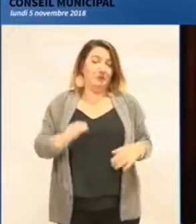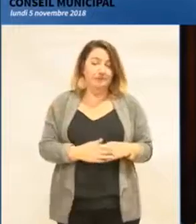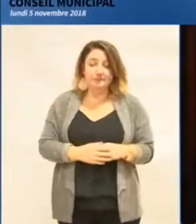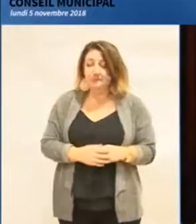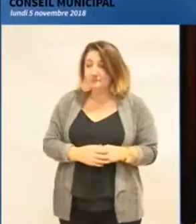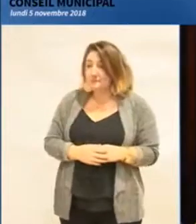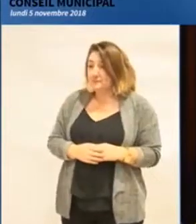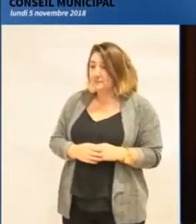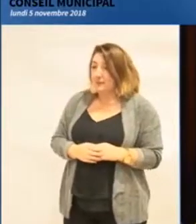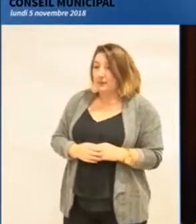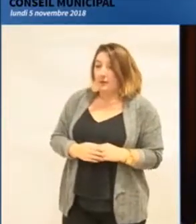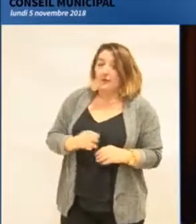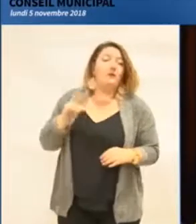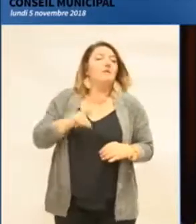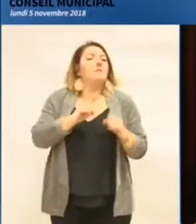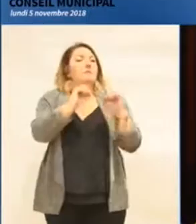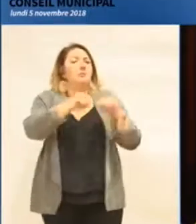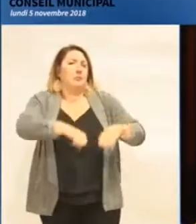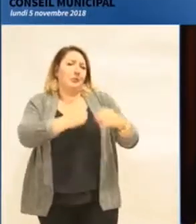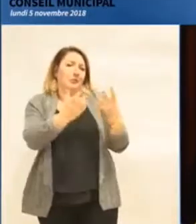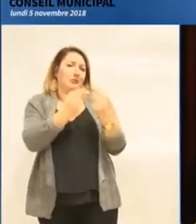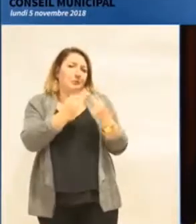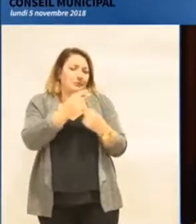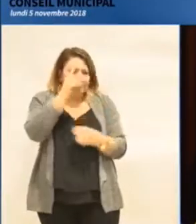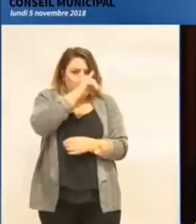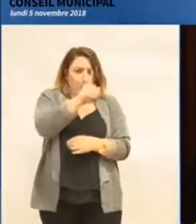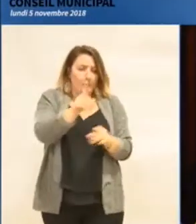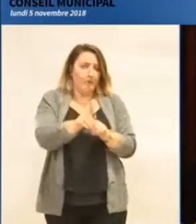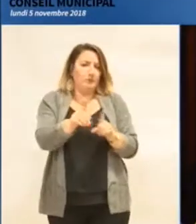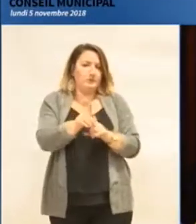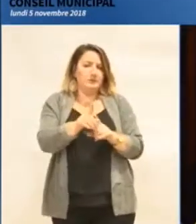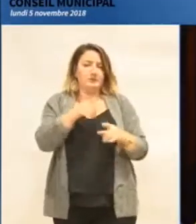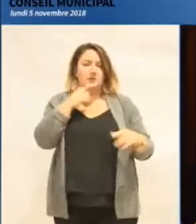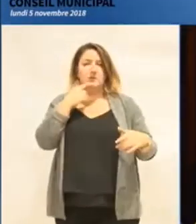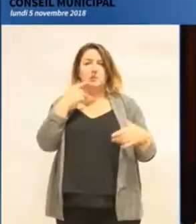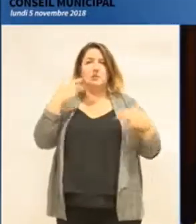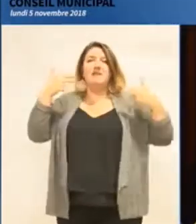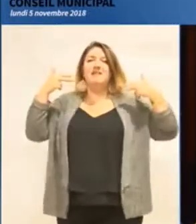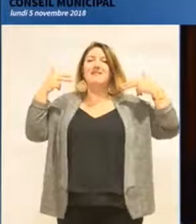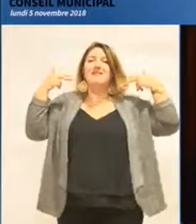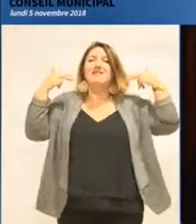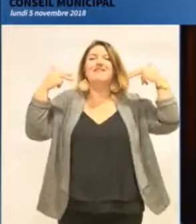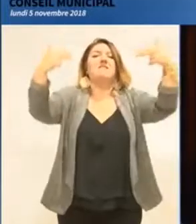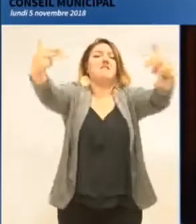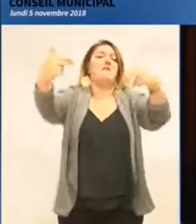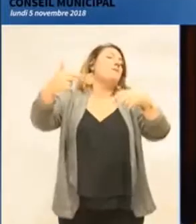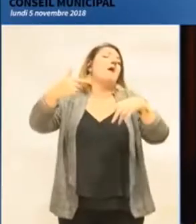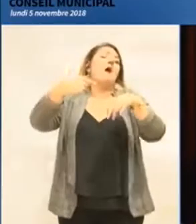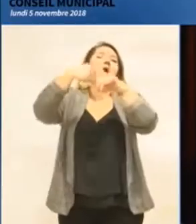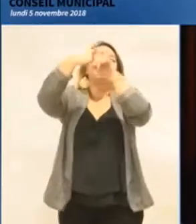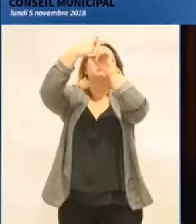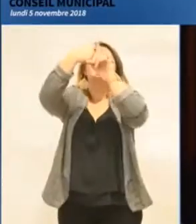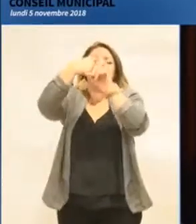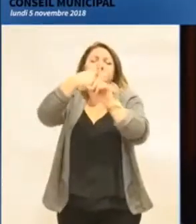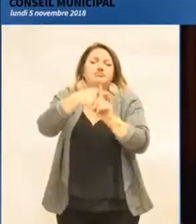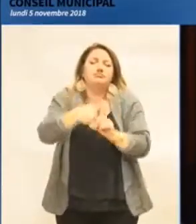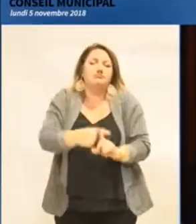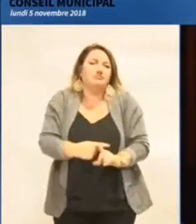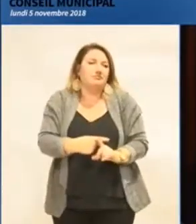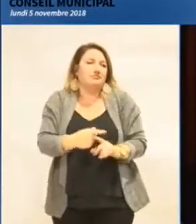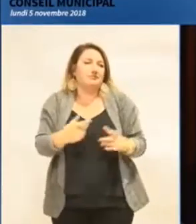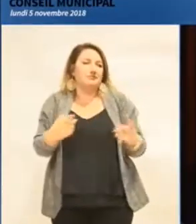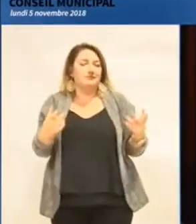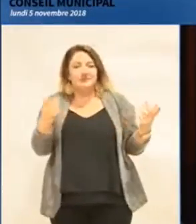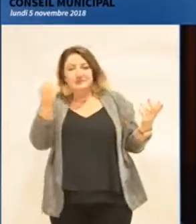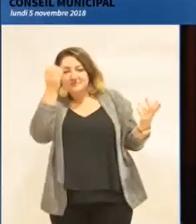peut prêter à sourire et qui consiste à additionner toutes les caméras de vidéosurveillance publique possibles sur le territoire, en mélangeant allègrement